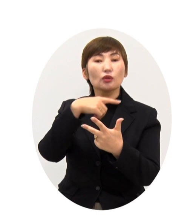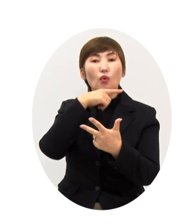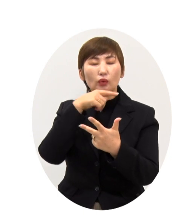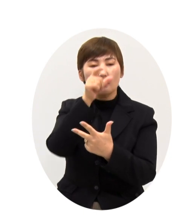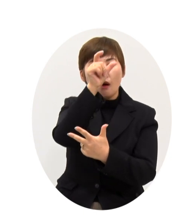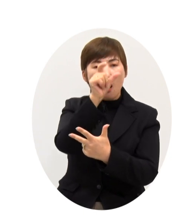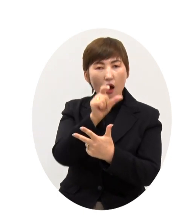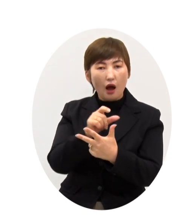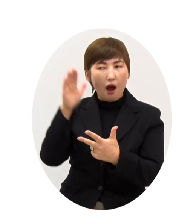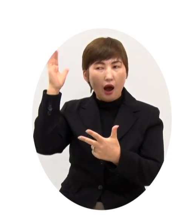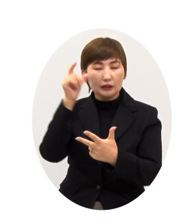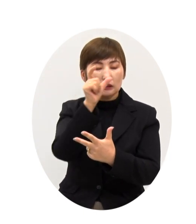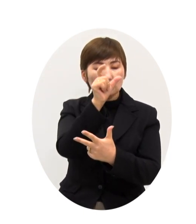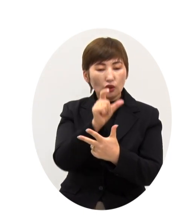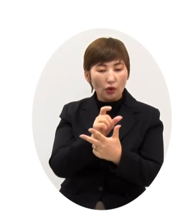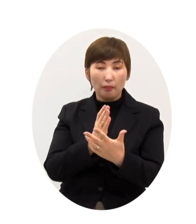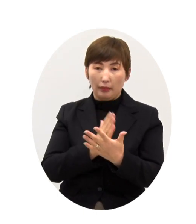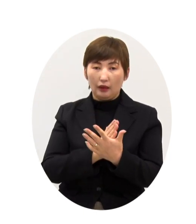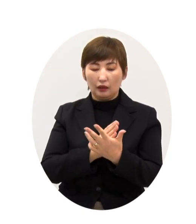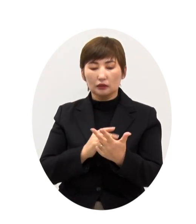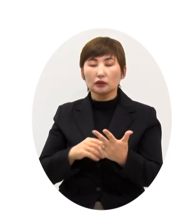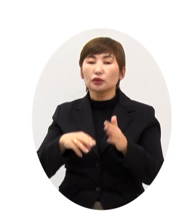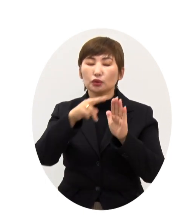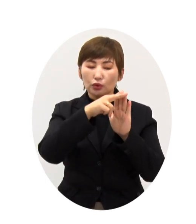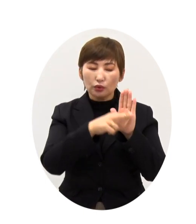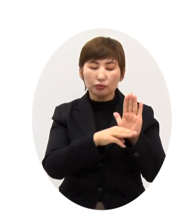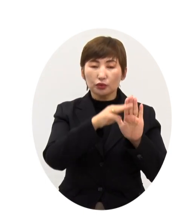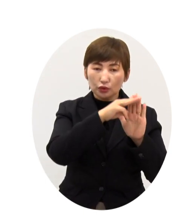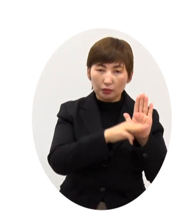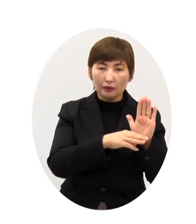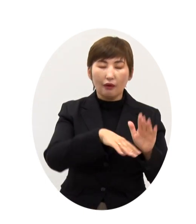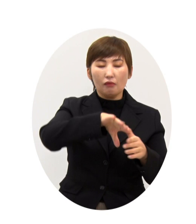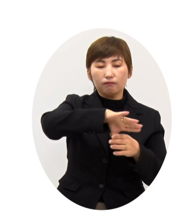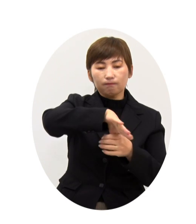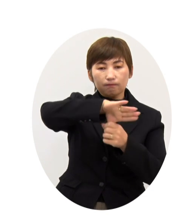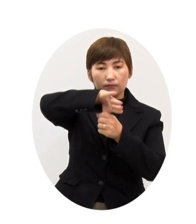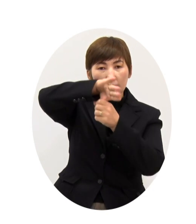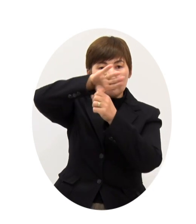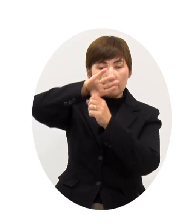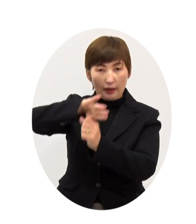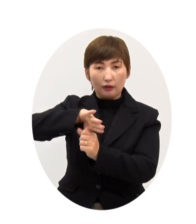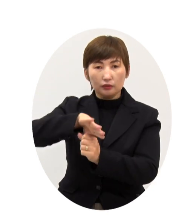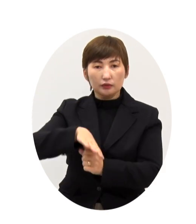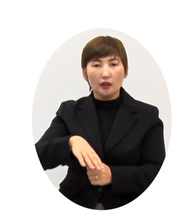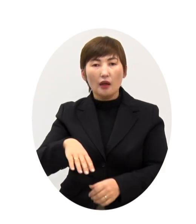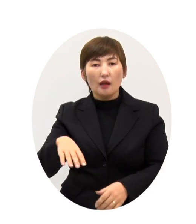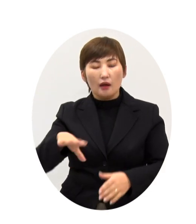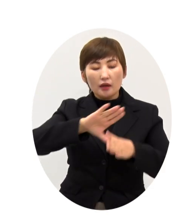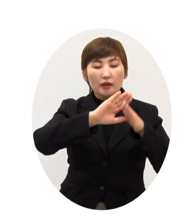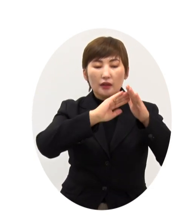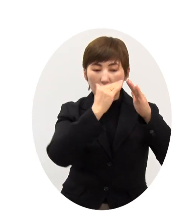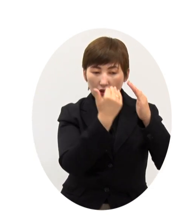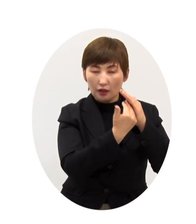төв хэсэгт алтан соёмб байрлуулна. Төрийн талбайг дүрм журмын дагуу хүндэтгэн мандуулна. Төрийн талбайгаа айл